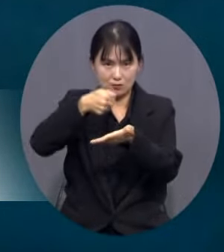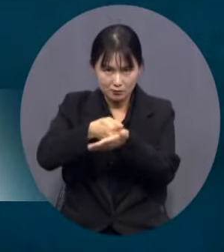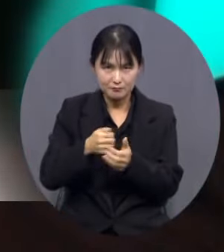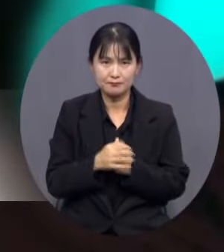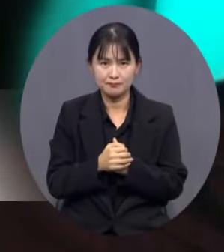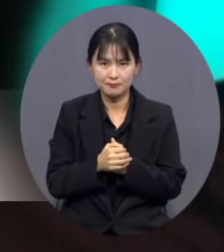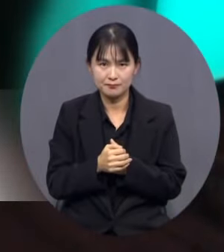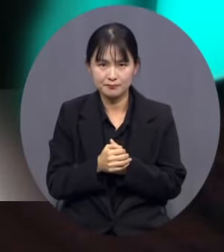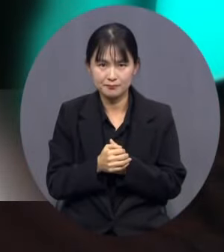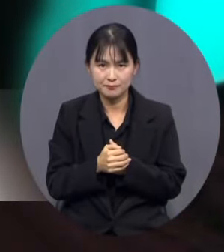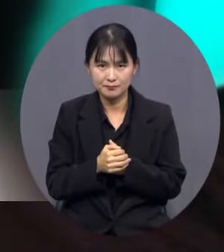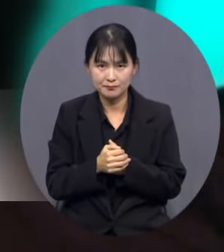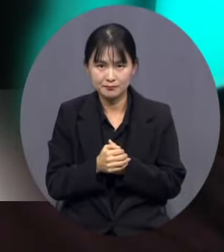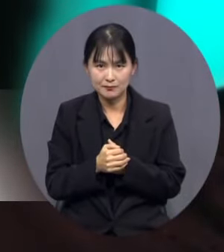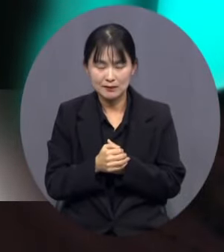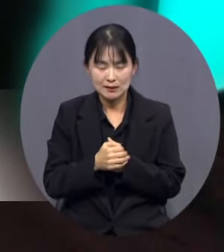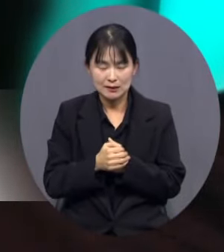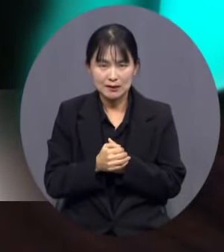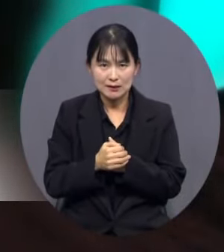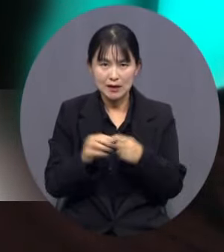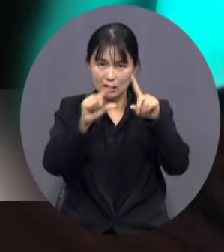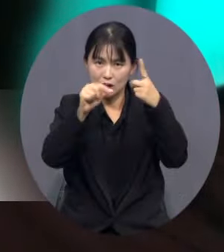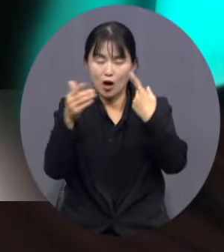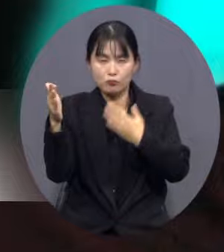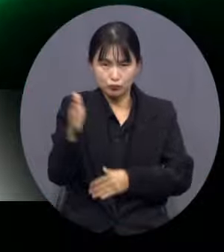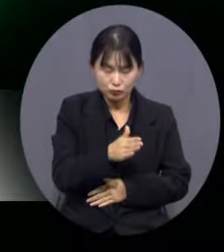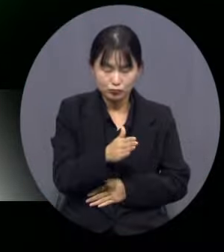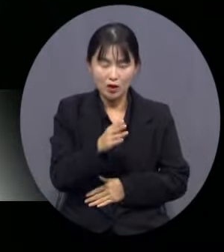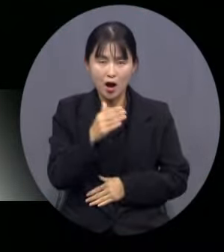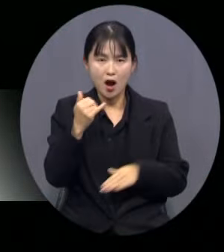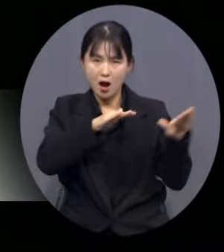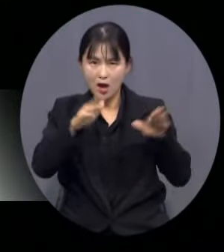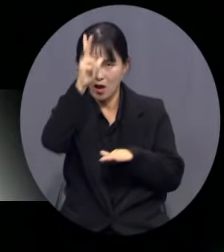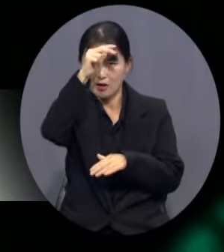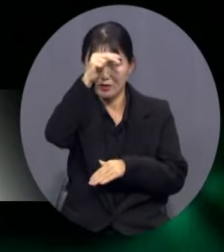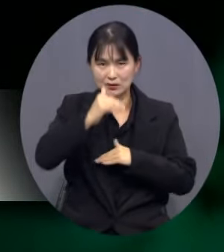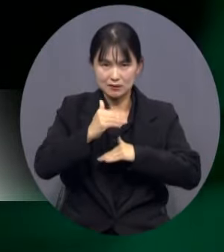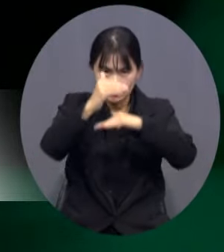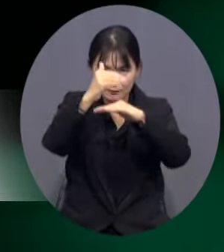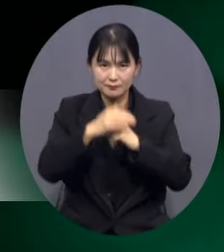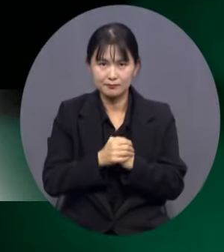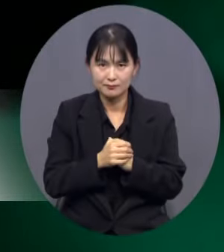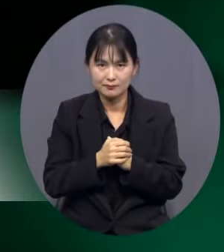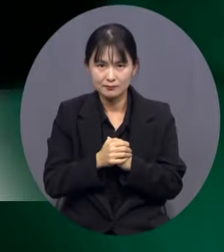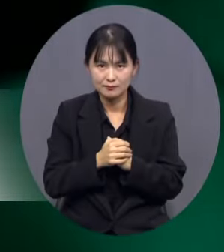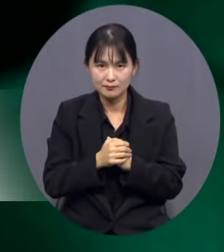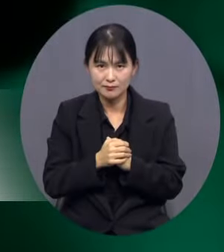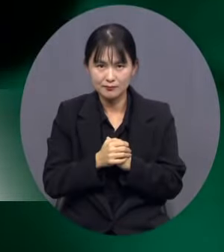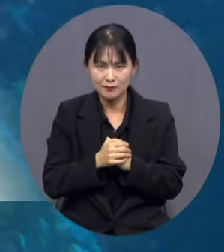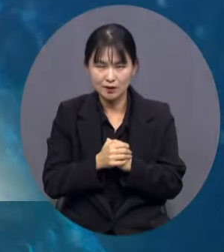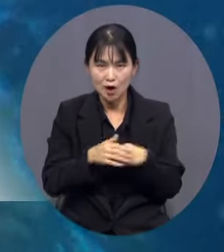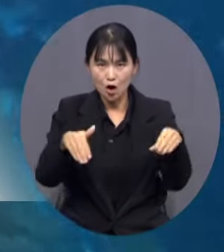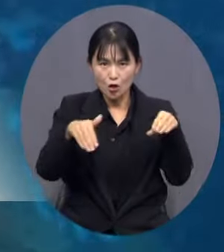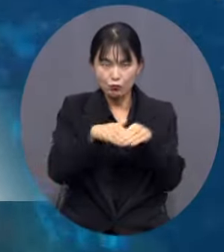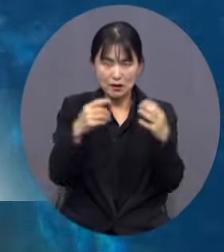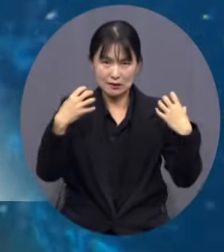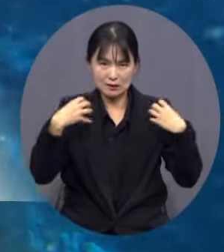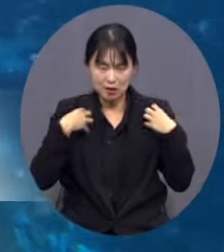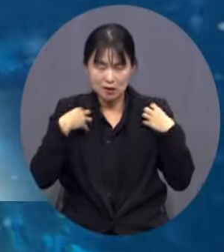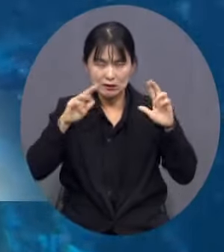결정했습니다. 수사는 다음 달부터 서귀포 해경에서 진행될 예정입니다. 한편 문화재청은 지난 13일